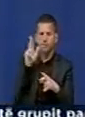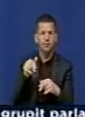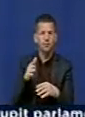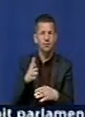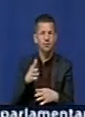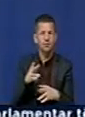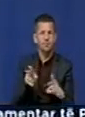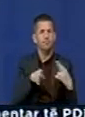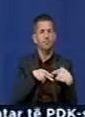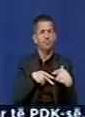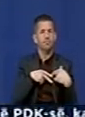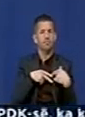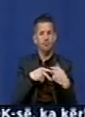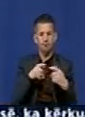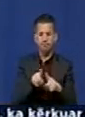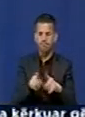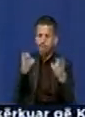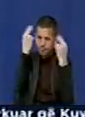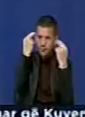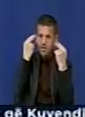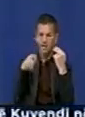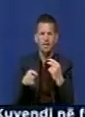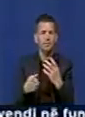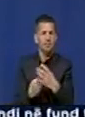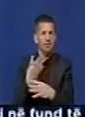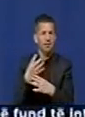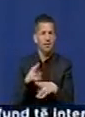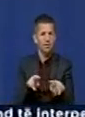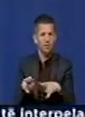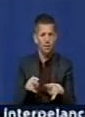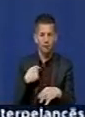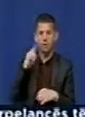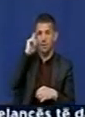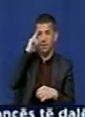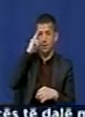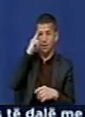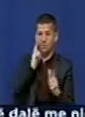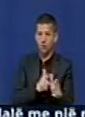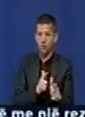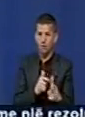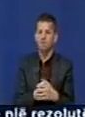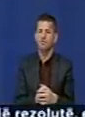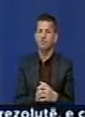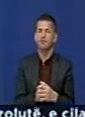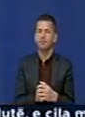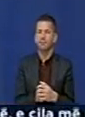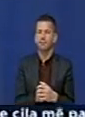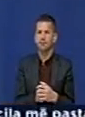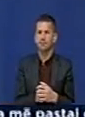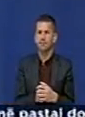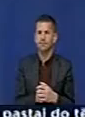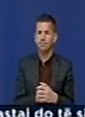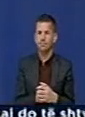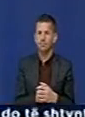qenë të obliguar t'ju nënshtrojnë këtyre proceseve. Në të gjithë e dim luftën që është zhvilluar këtu dhe kush ka